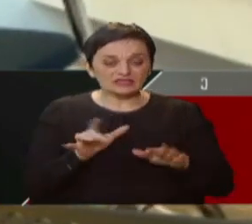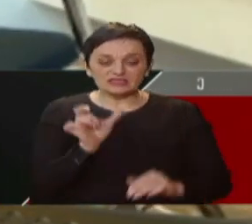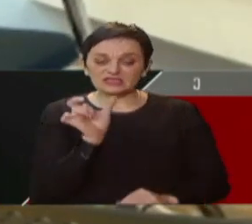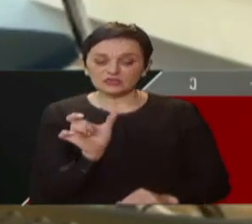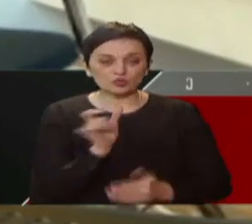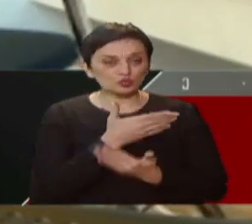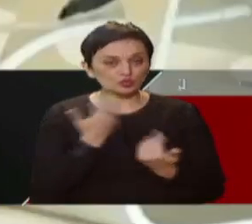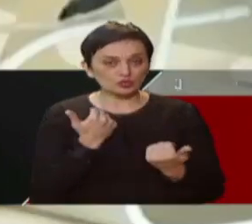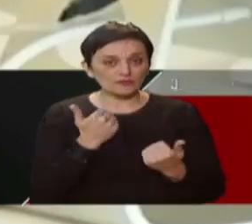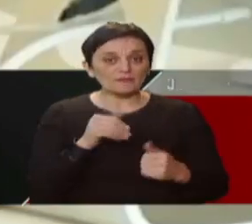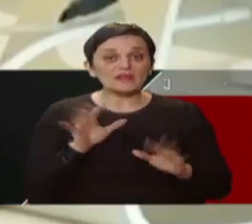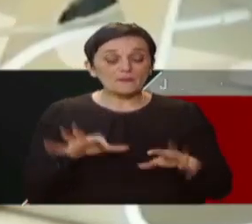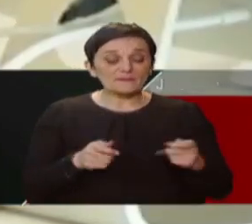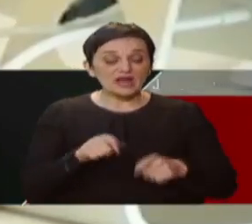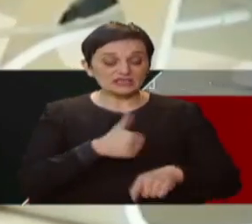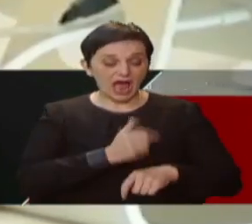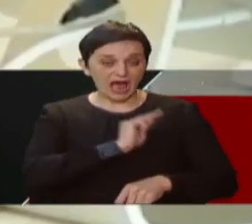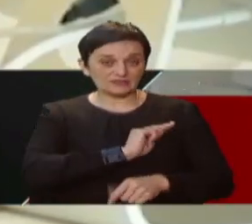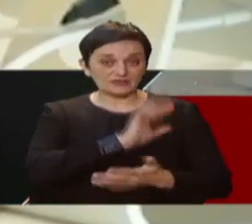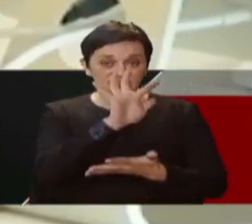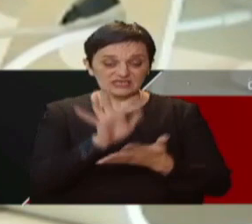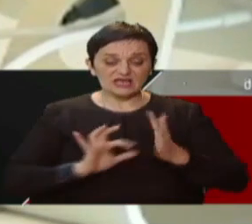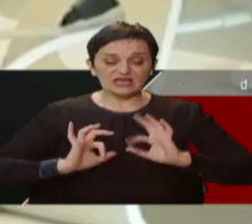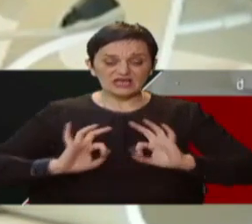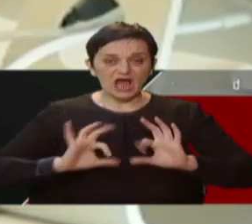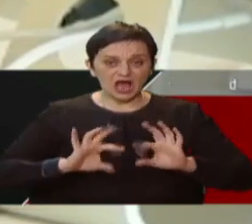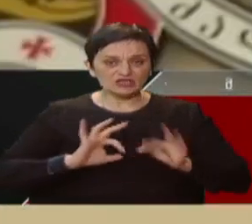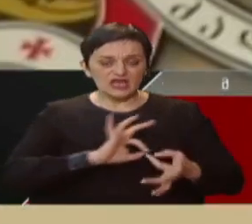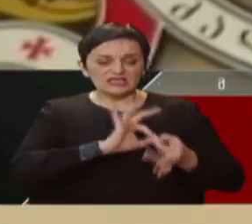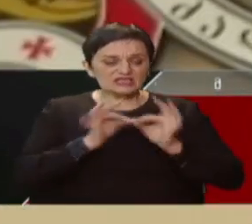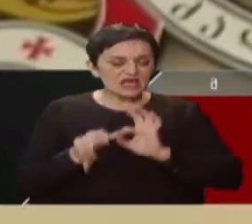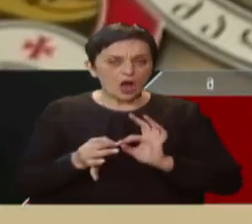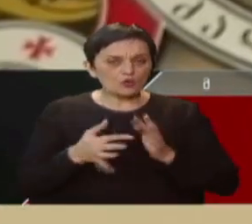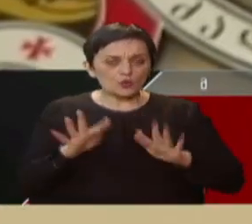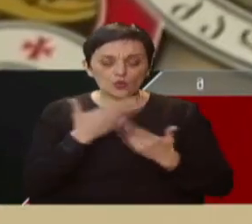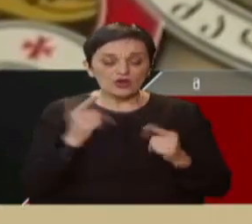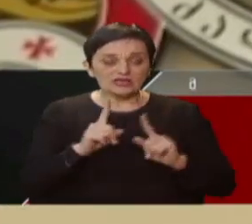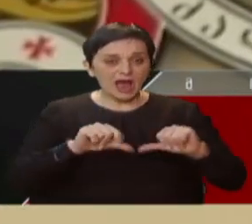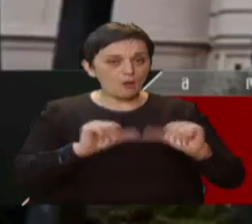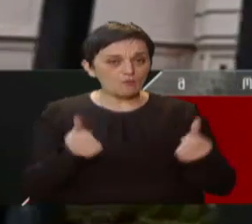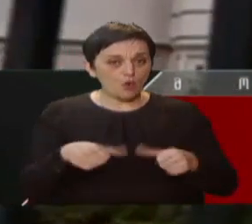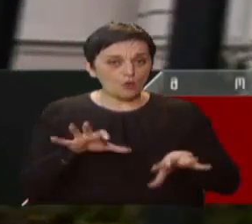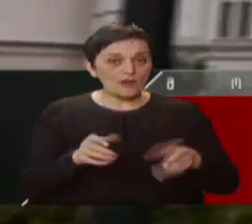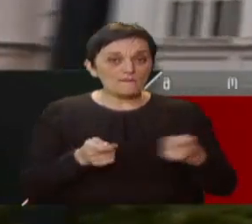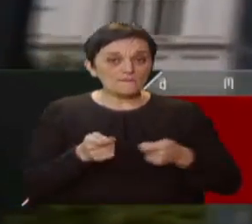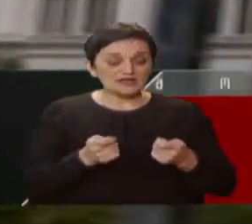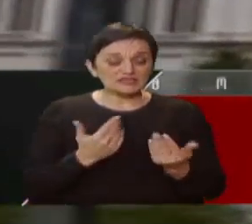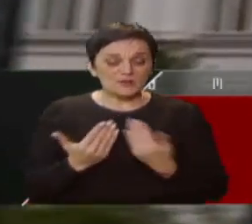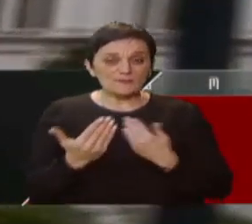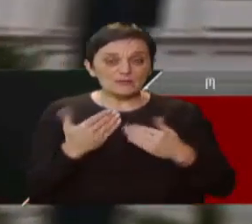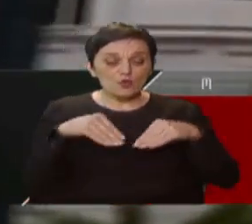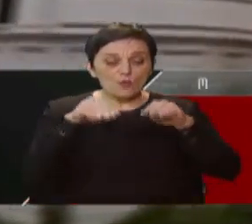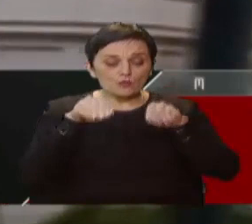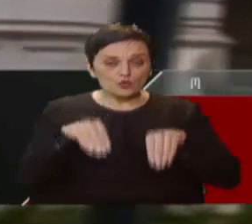განსაზღვრა. პრეზიდენტის ადმინისტრაციის მიერ გავრცელებულ განცხადებაში მეტად აღარ დაუკონკრეტებიათ, რა ფორმით გამოიხატა პრეზიდენტის მიმართ